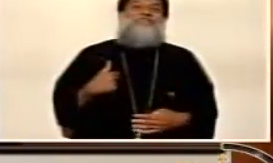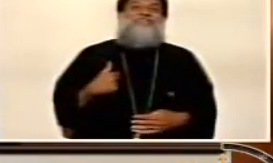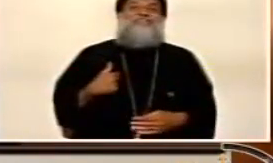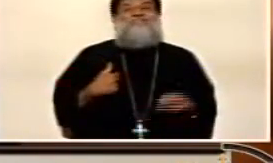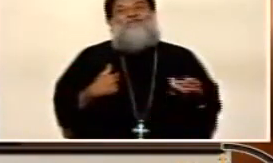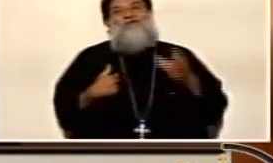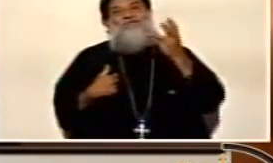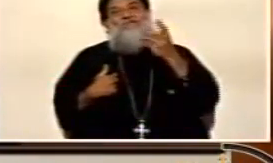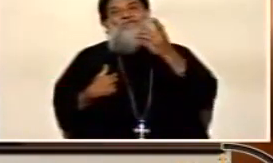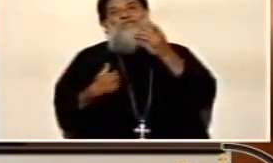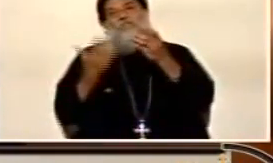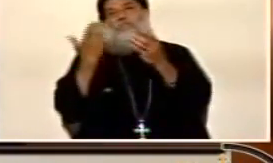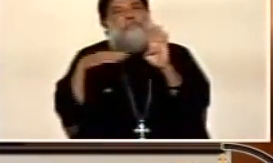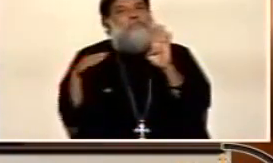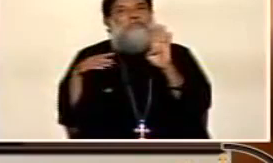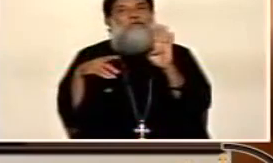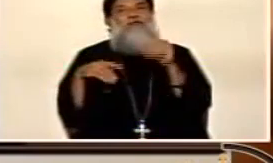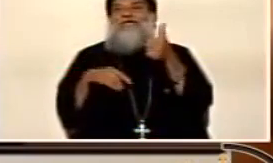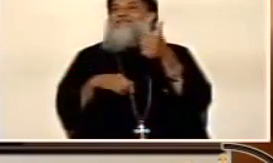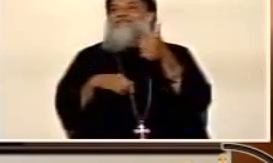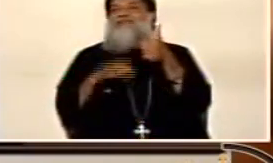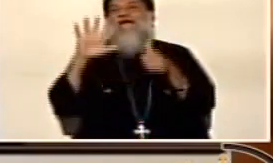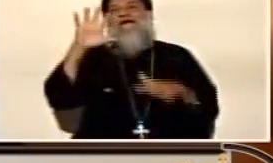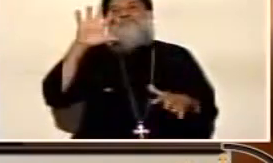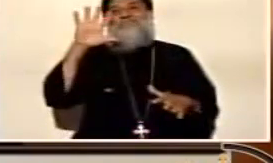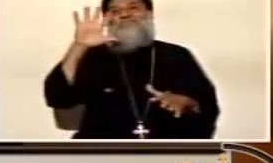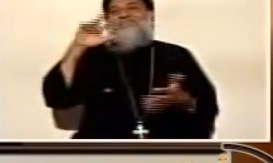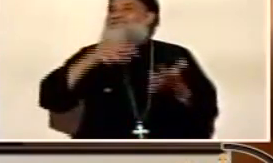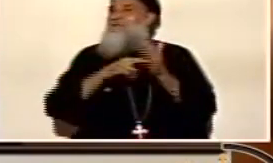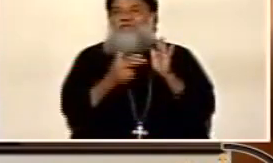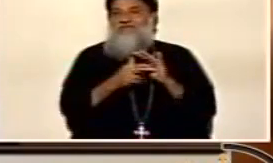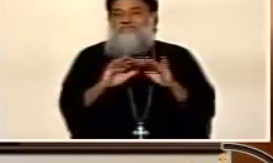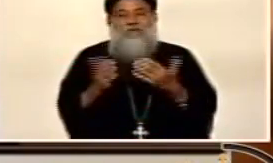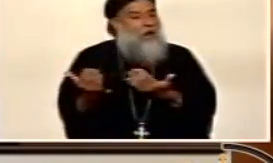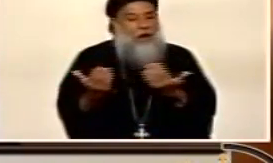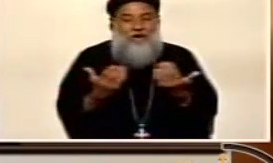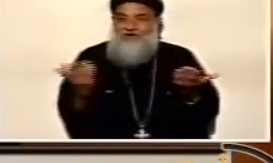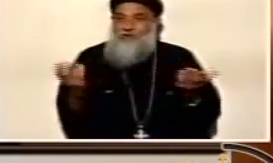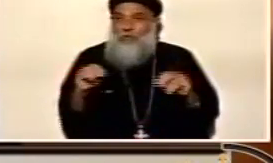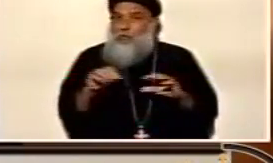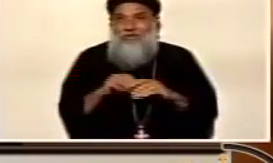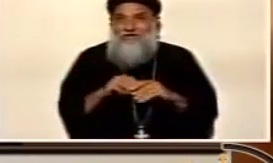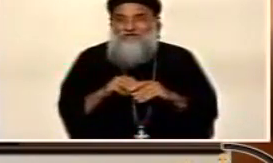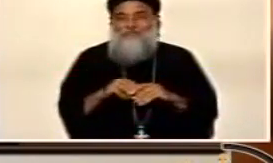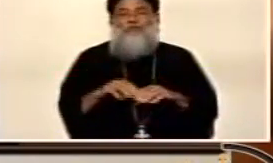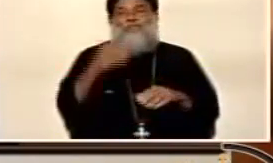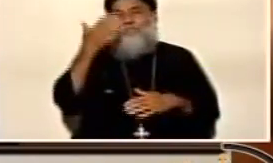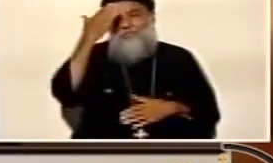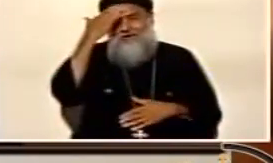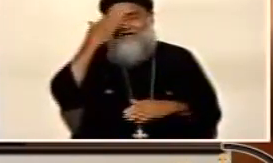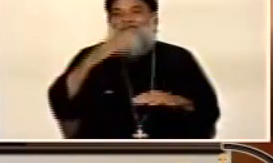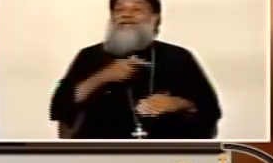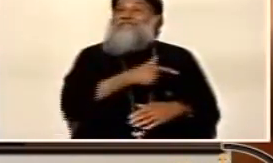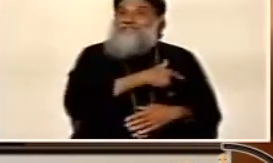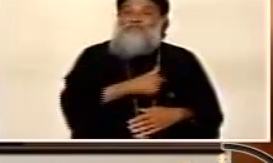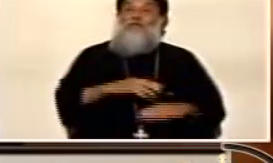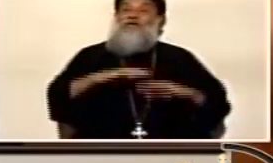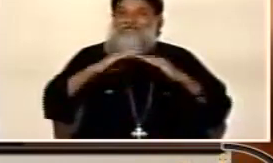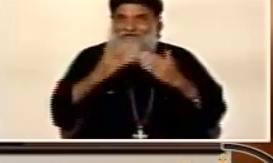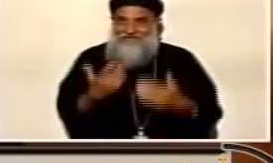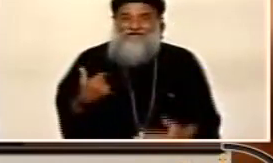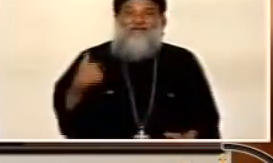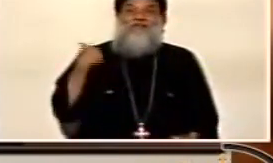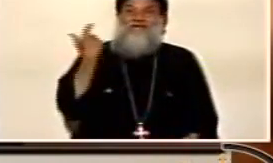زيادة عن الأحد الأربعة بتوع كل شهر. يعني دايما أحد كل شهر إبطي أربعة،